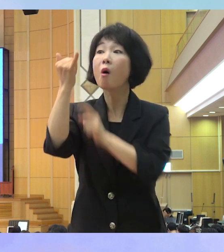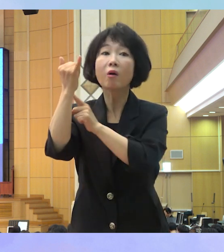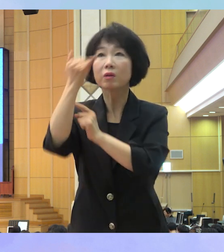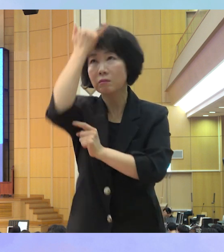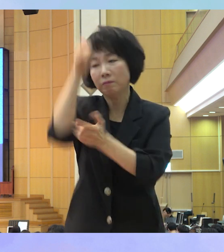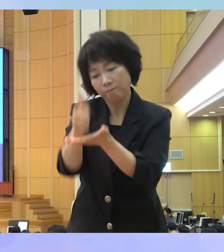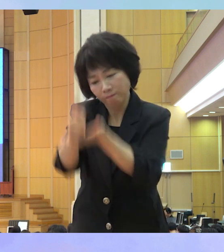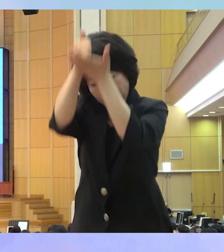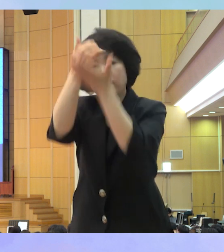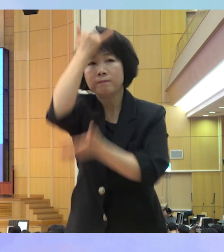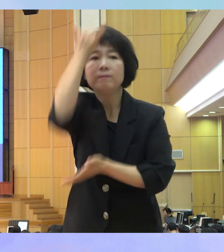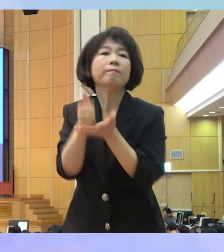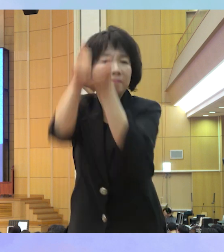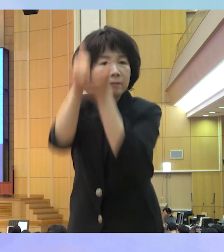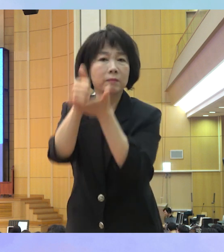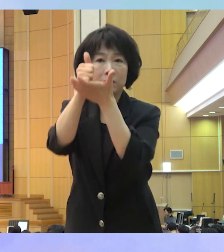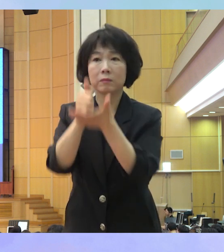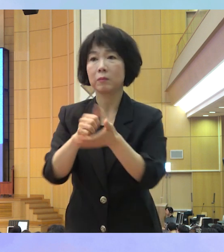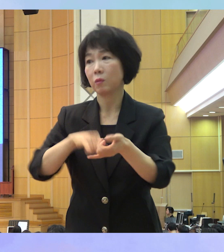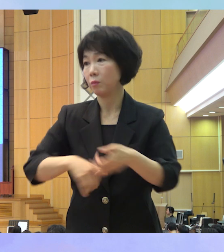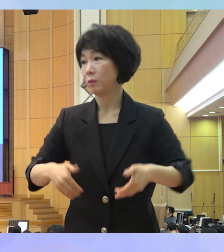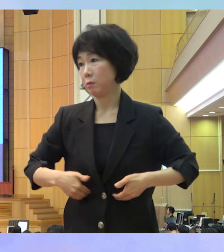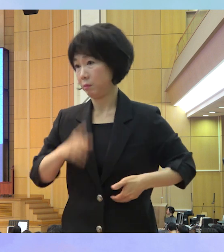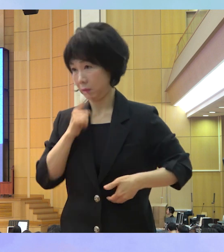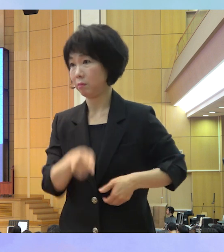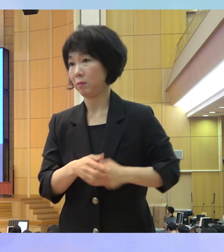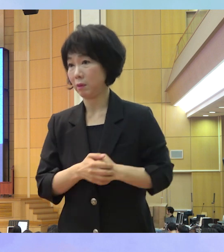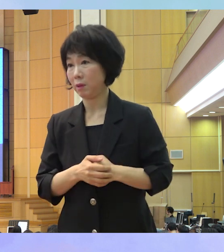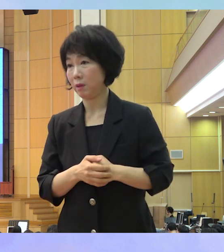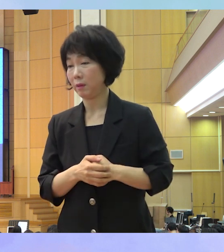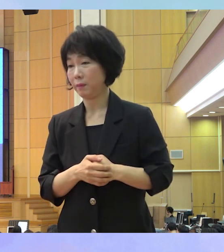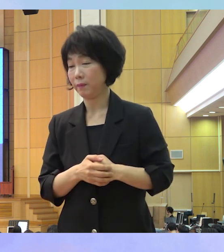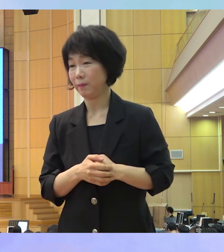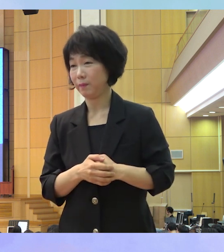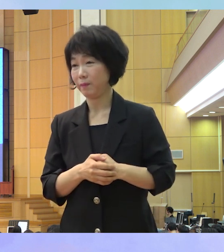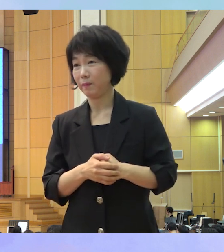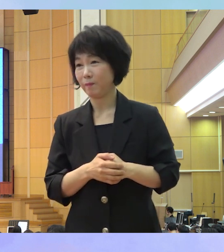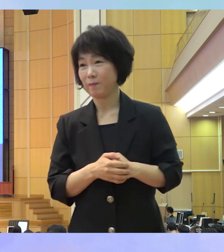거예요. 이렇게 해야 된다. 그래서 여러분,